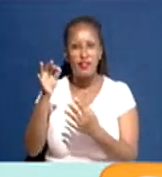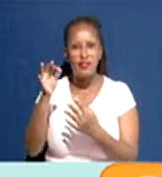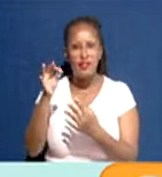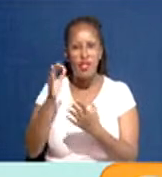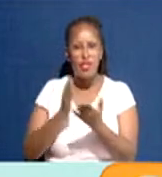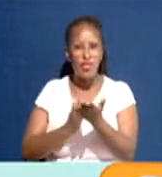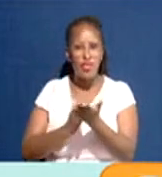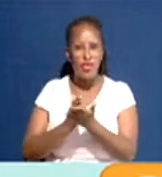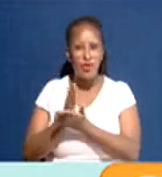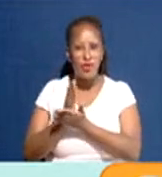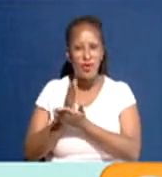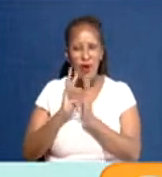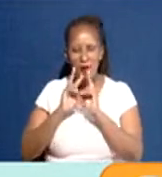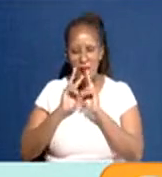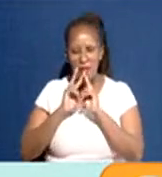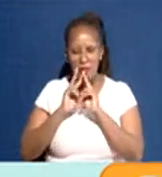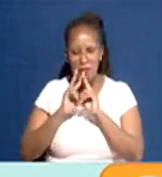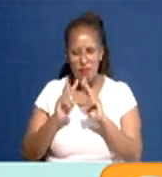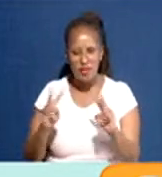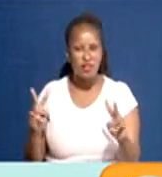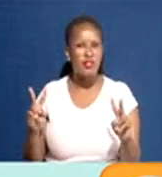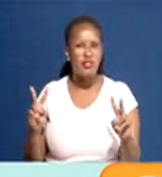kwa njia ya amani,